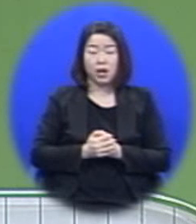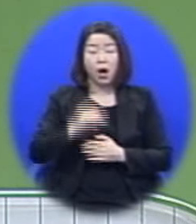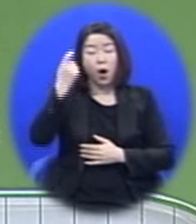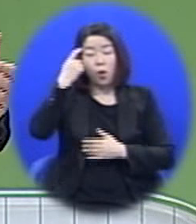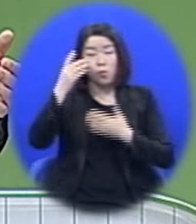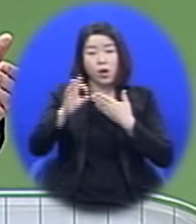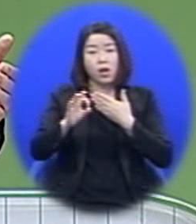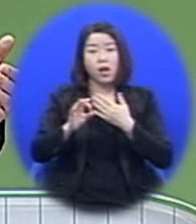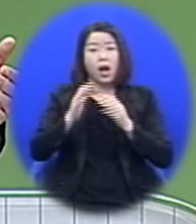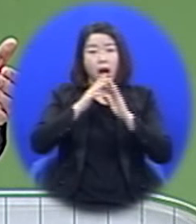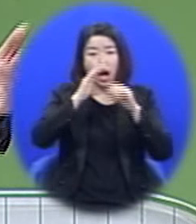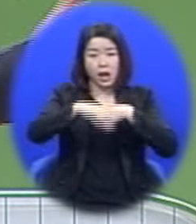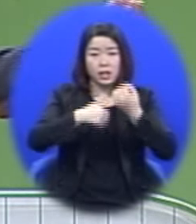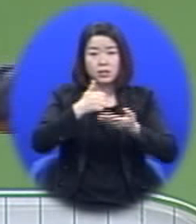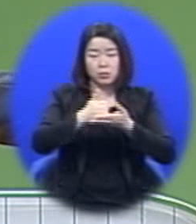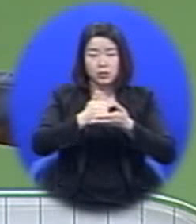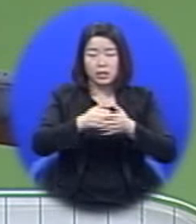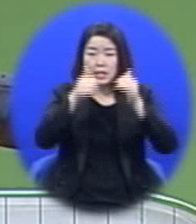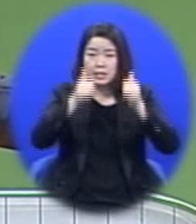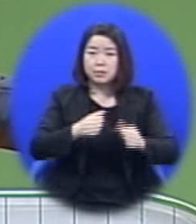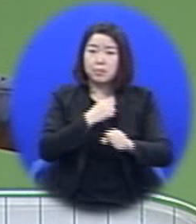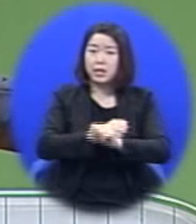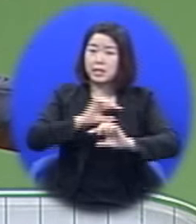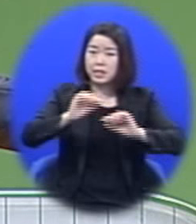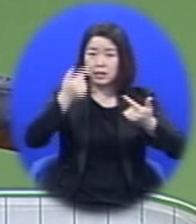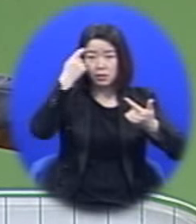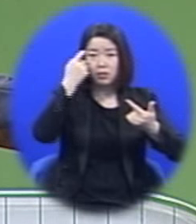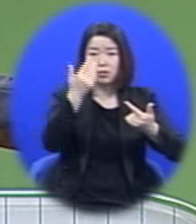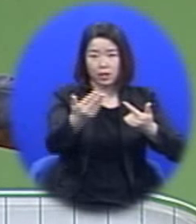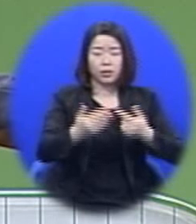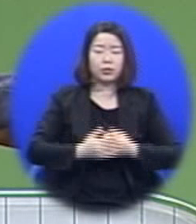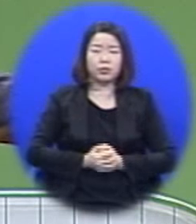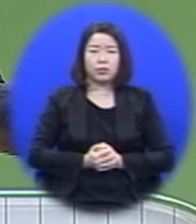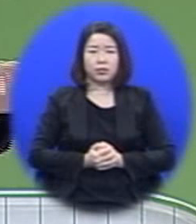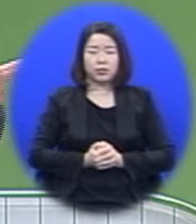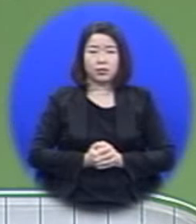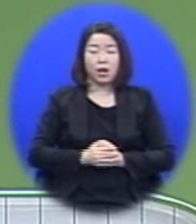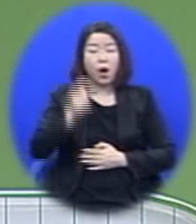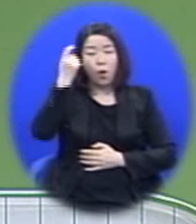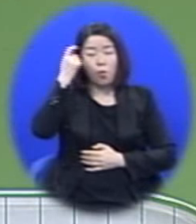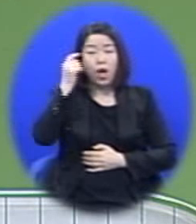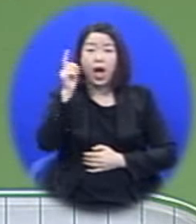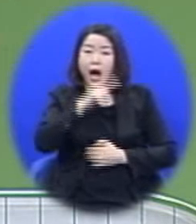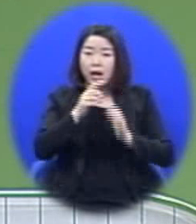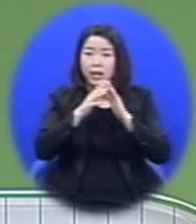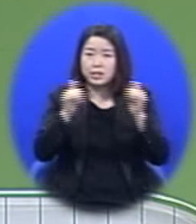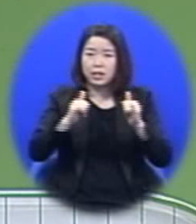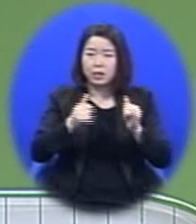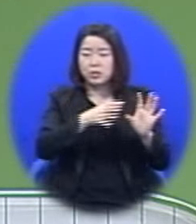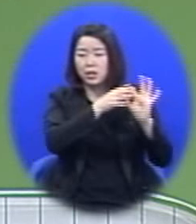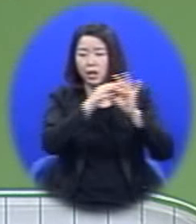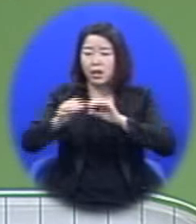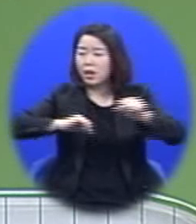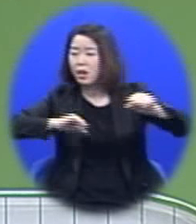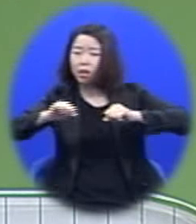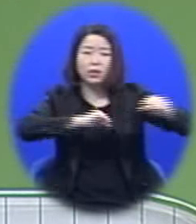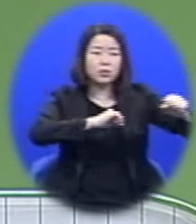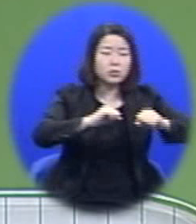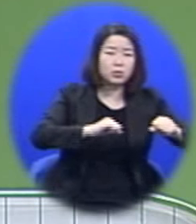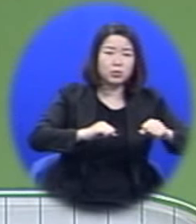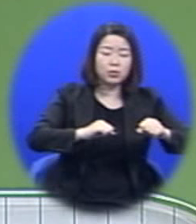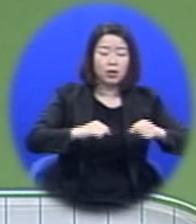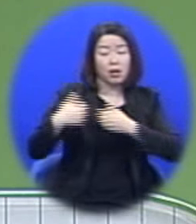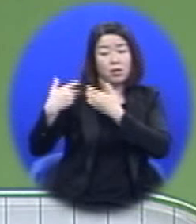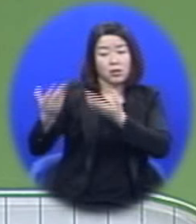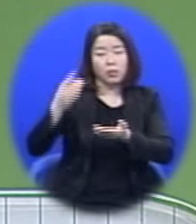왜 하나님은 심판하지 않으시는 거죠? 왜 악한 사람이 그냥 활개치고 다니게 그냥 내버려